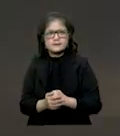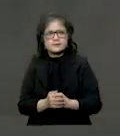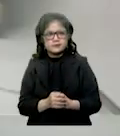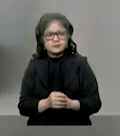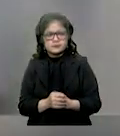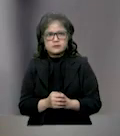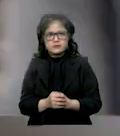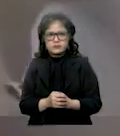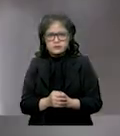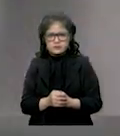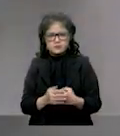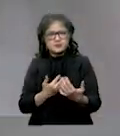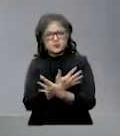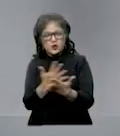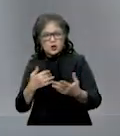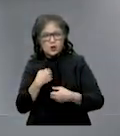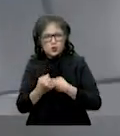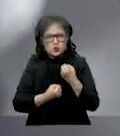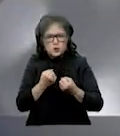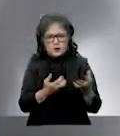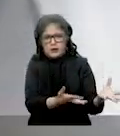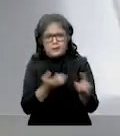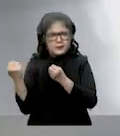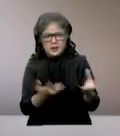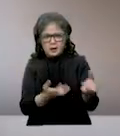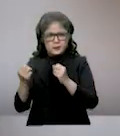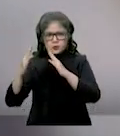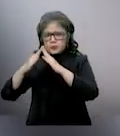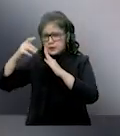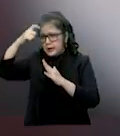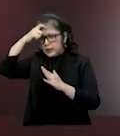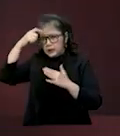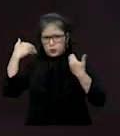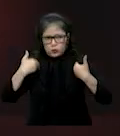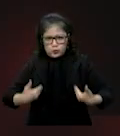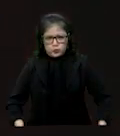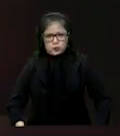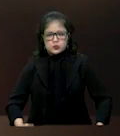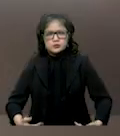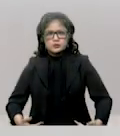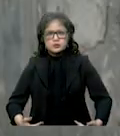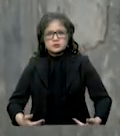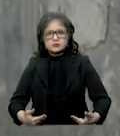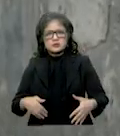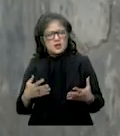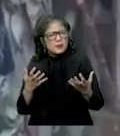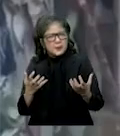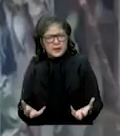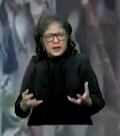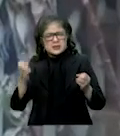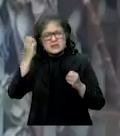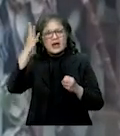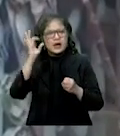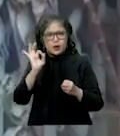Warga berusaha menyelamatkan korban dan membawanya ke rumah sakit. Kondisi korban kritis, belum sadarkan diri.